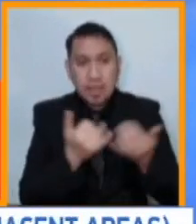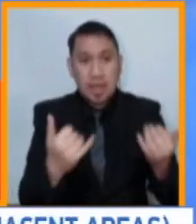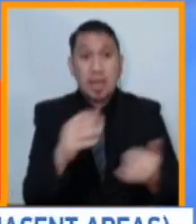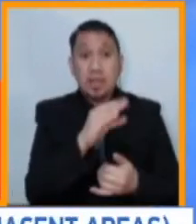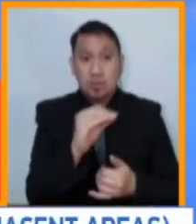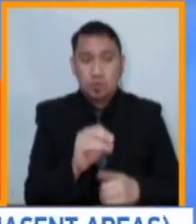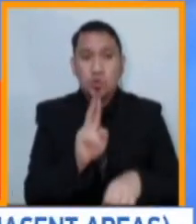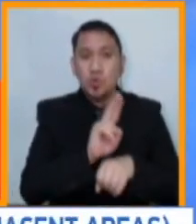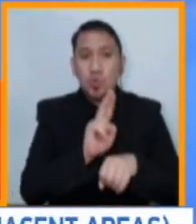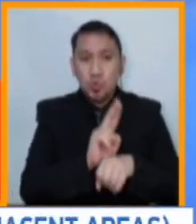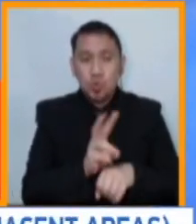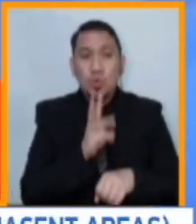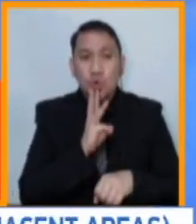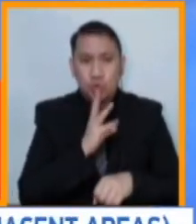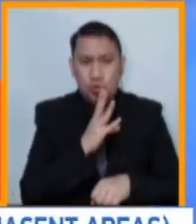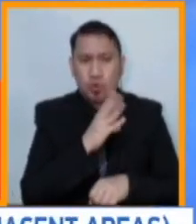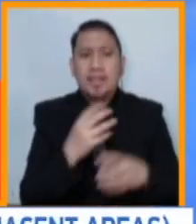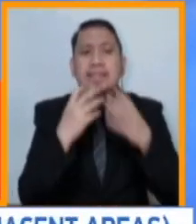ng tubig para po